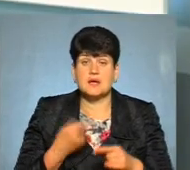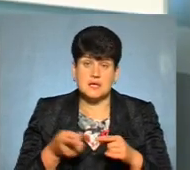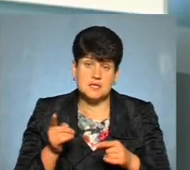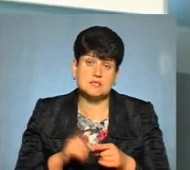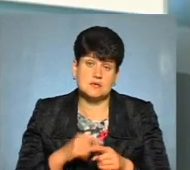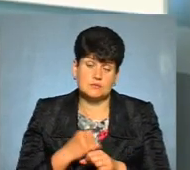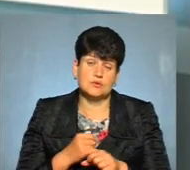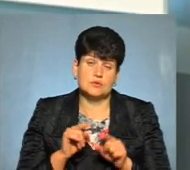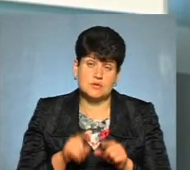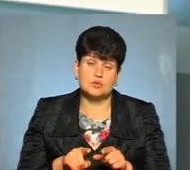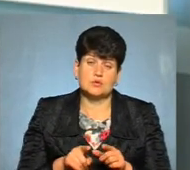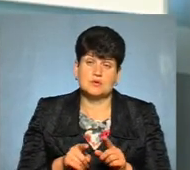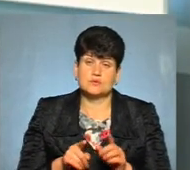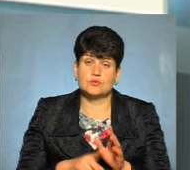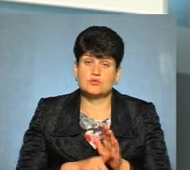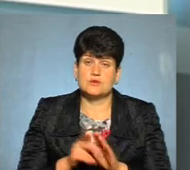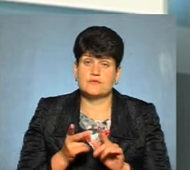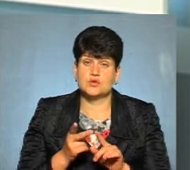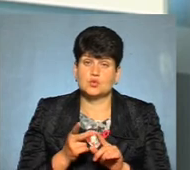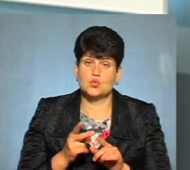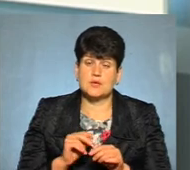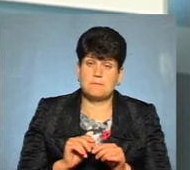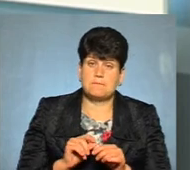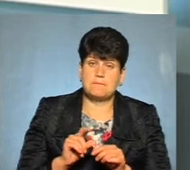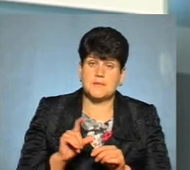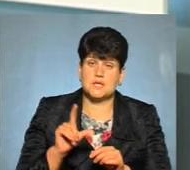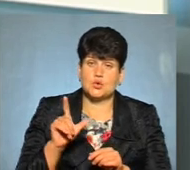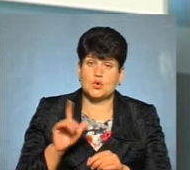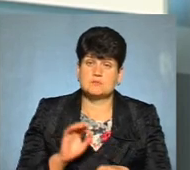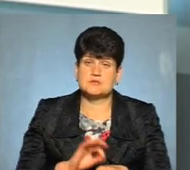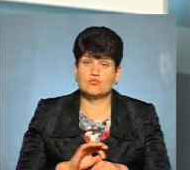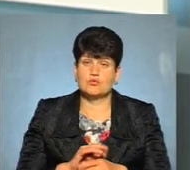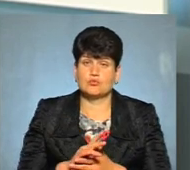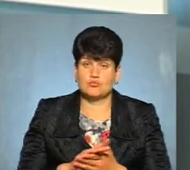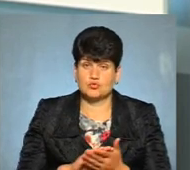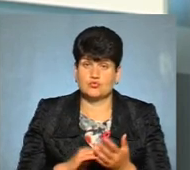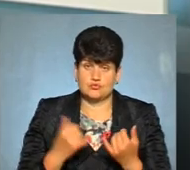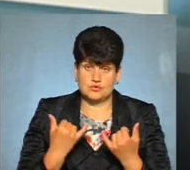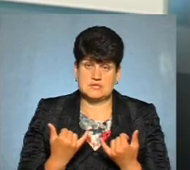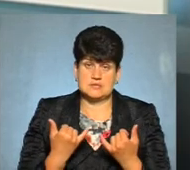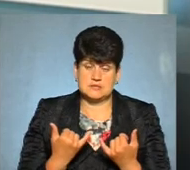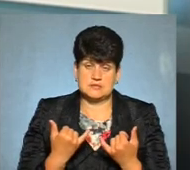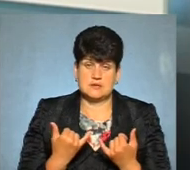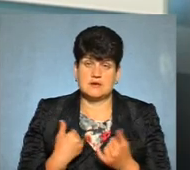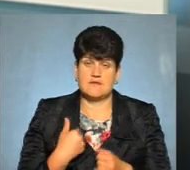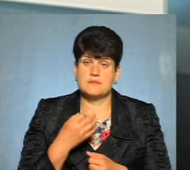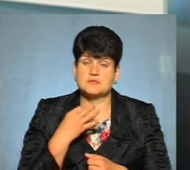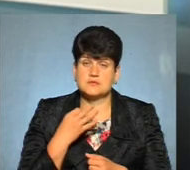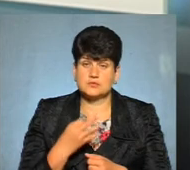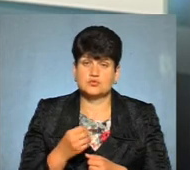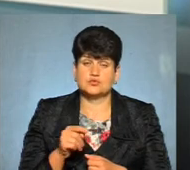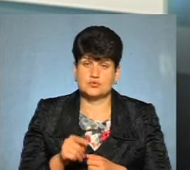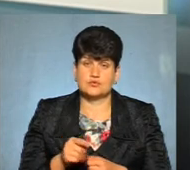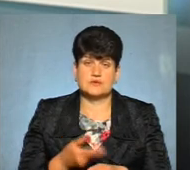що у нас почався другий підйом захворюваності, який триває і зараз. Я вам скажу, що він